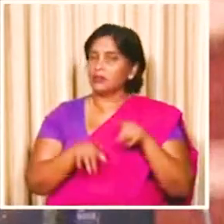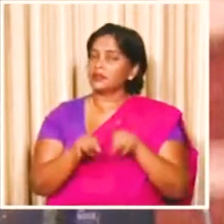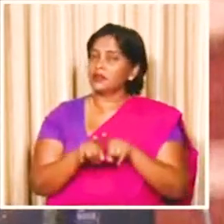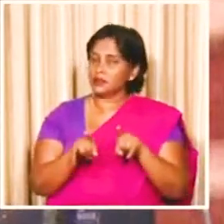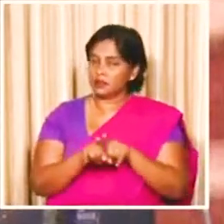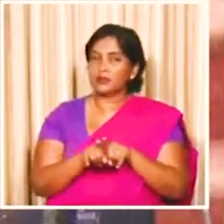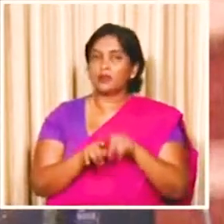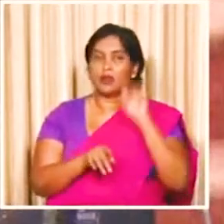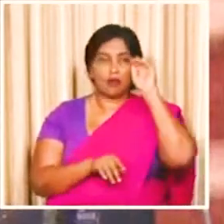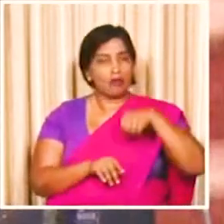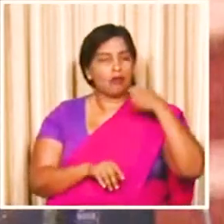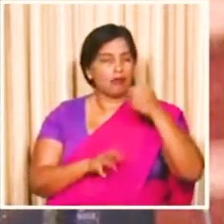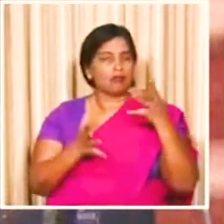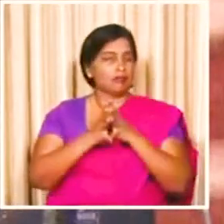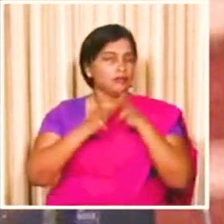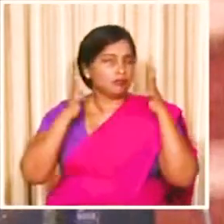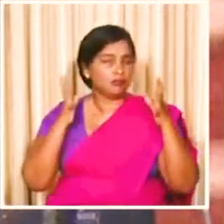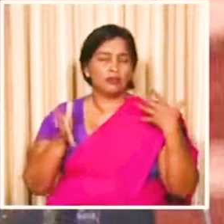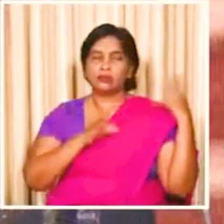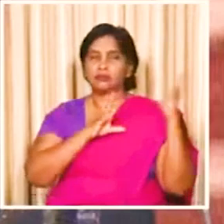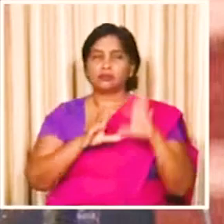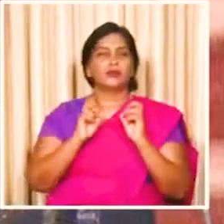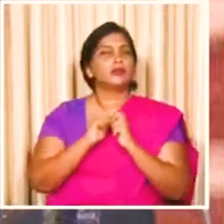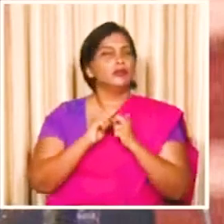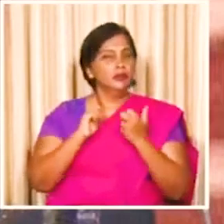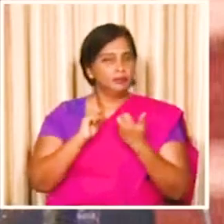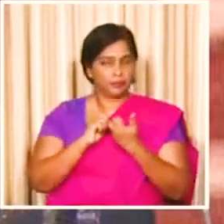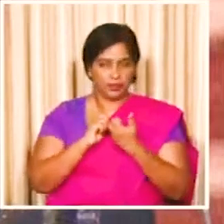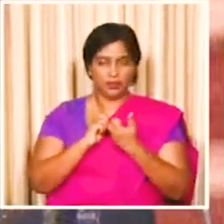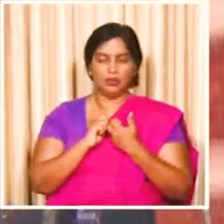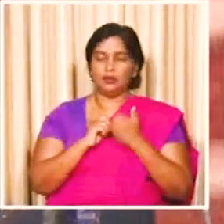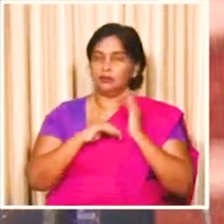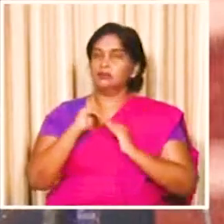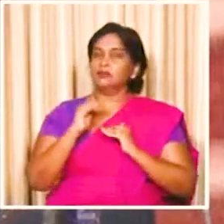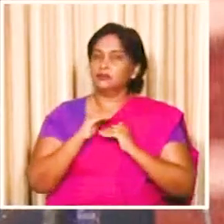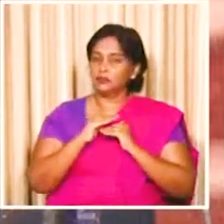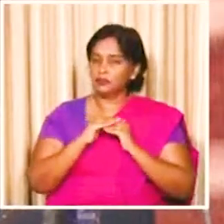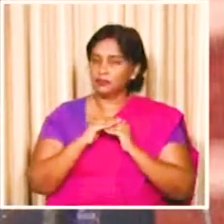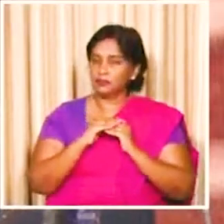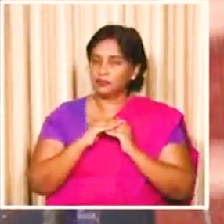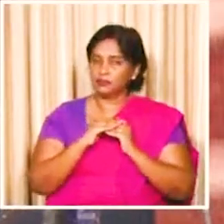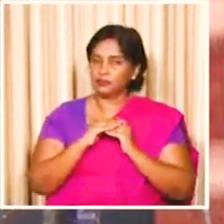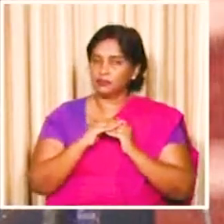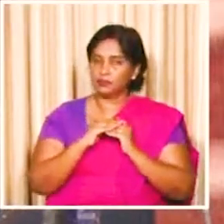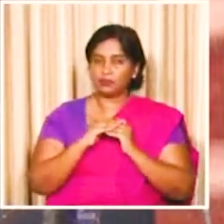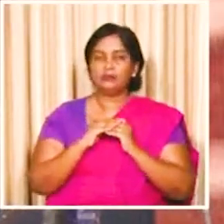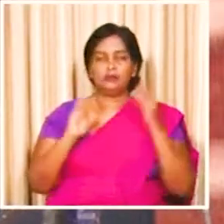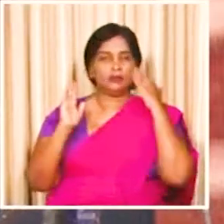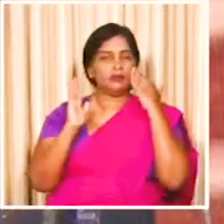செய்கிறது. ஆகவே இந்த நான் சொல்லுகிறேன் என்றால், வீட்டுக்குள் போய் தும்பிக்கையை விட்டு